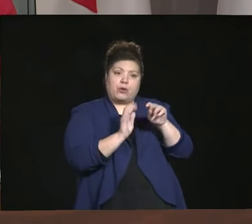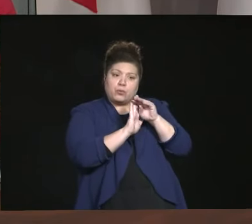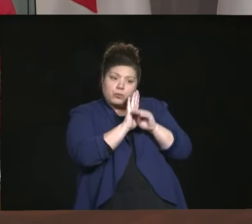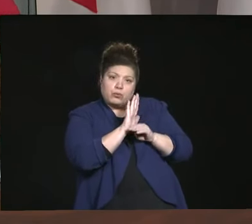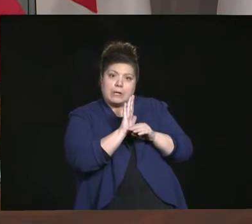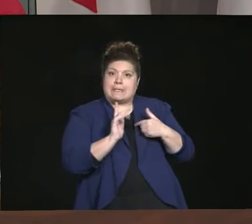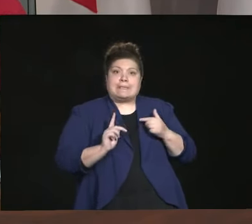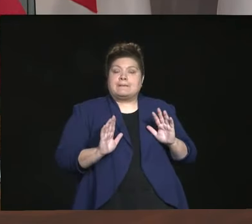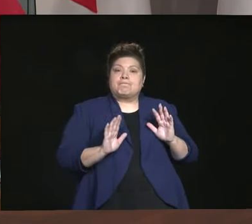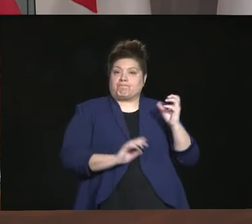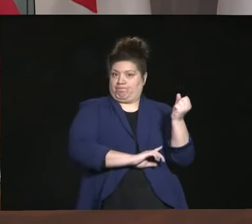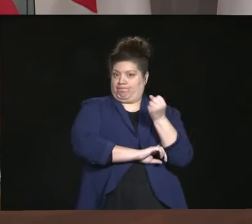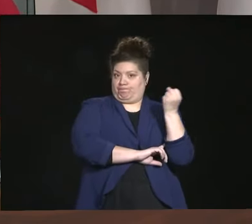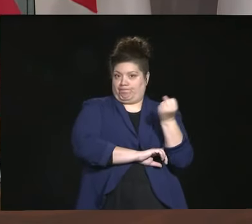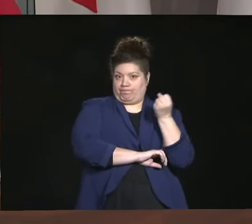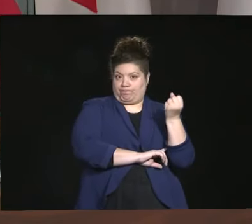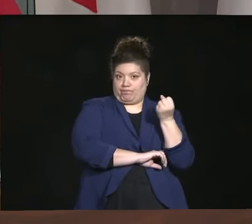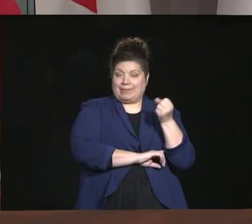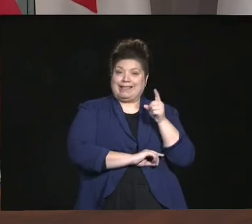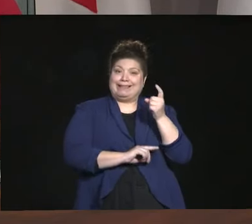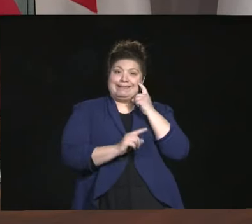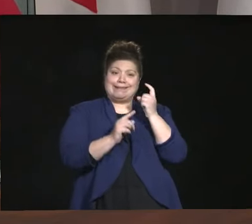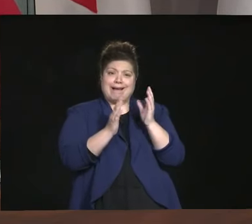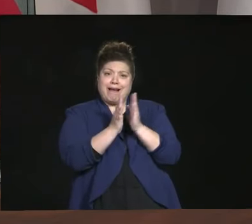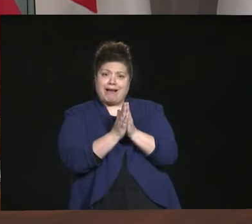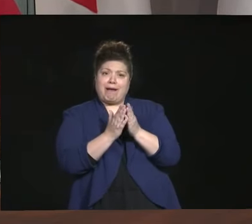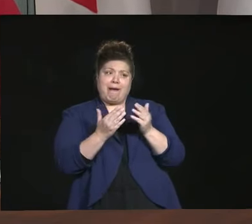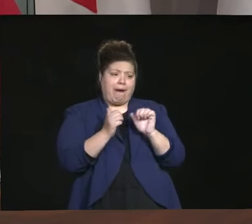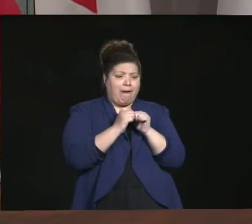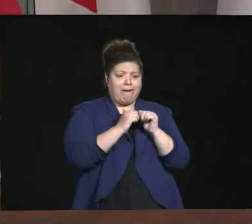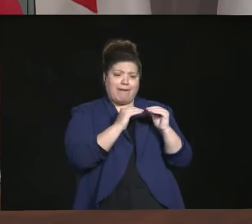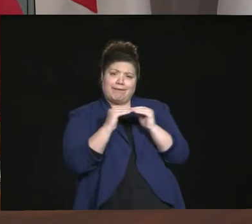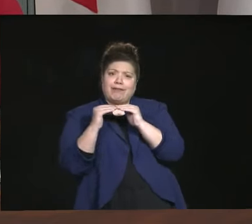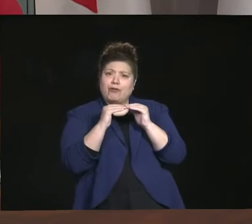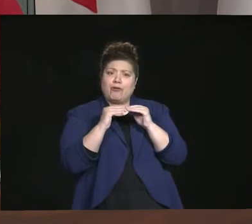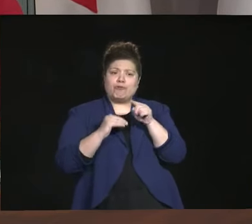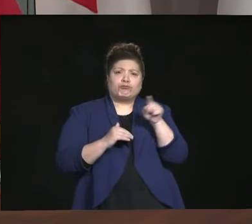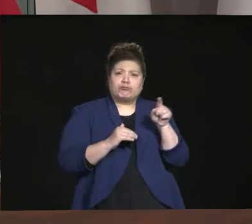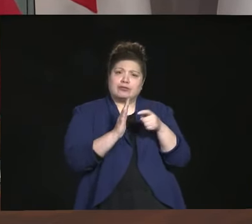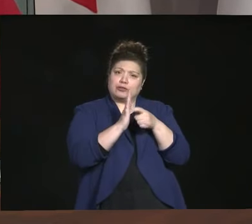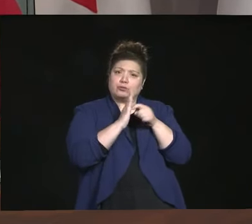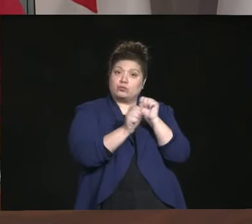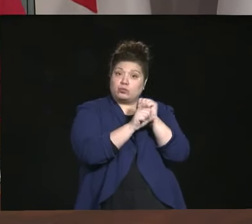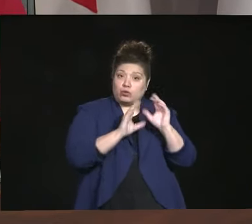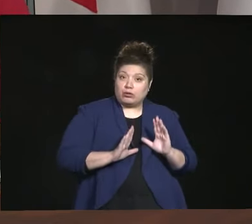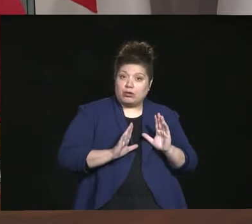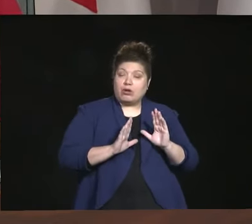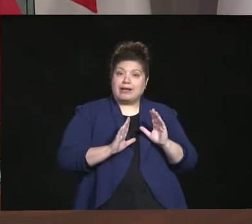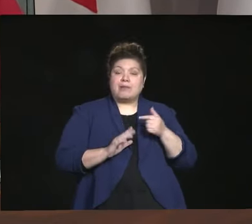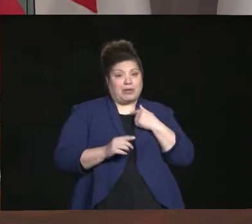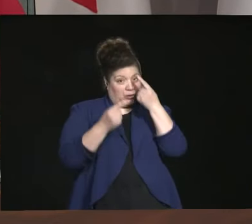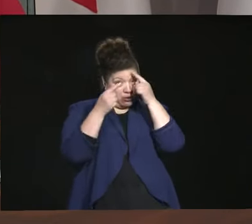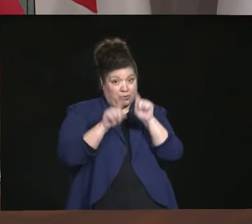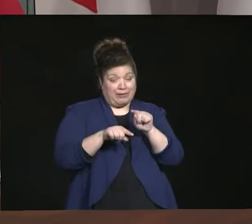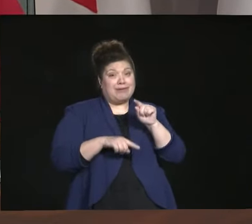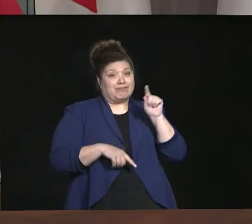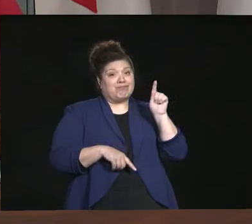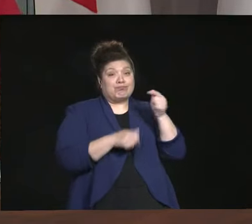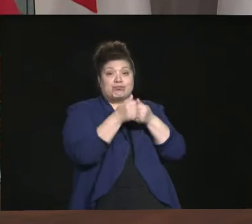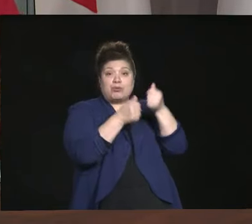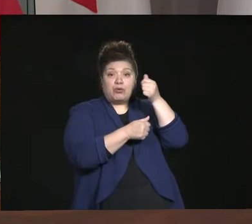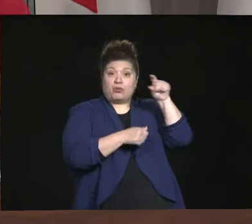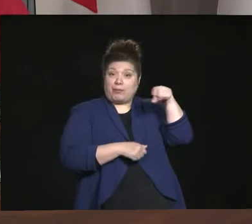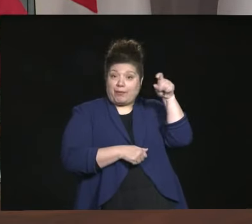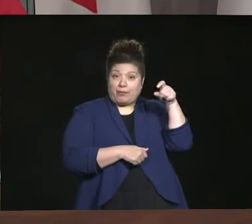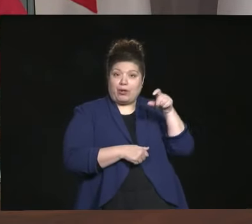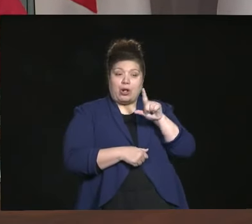je peux dire qu'on est d'accord avec le Premier ministre Legault, qui fait un très bon travail, que c'est une situation